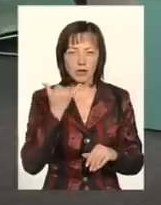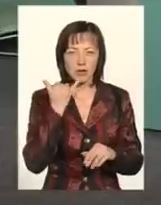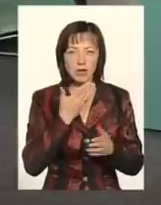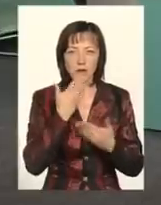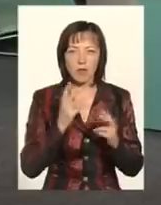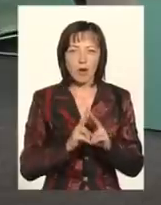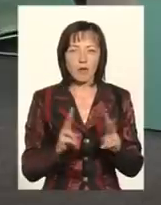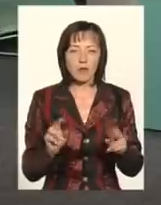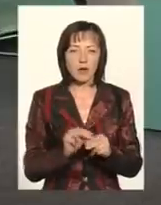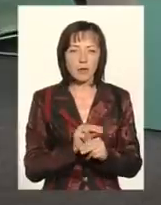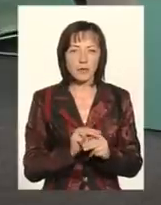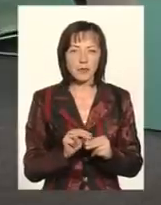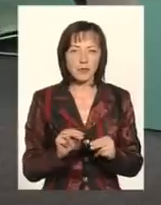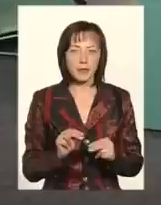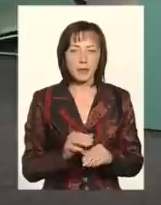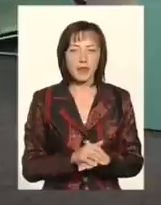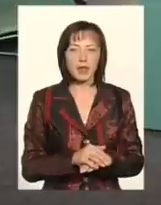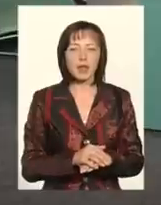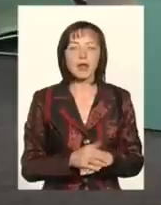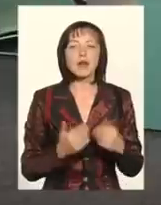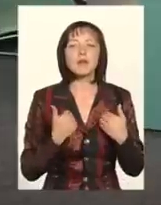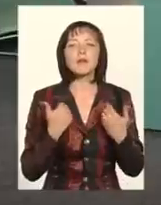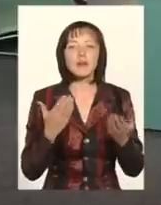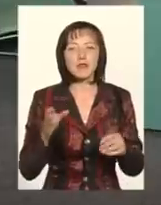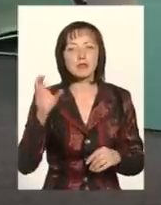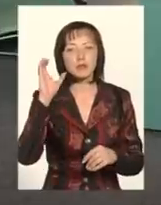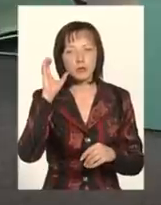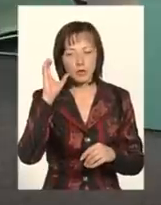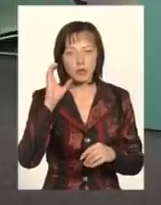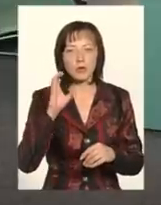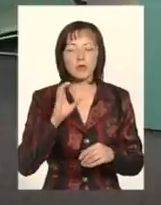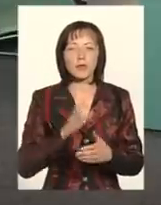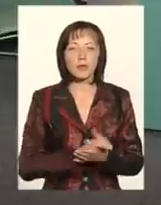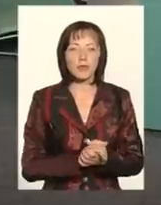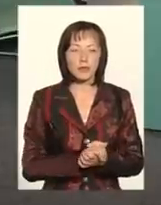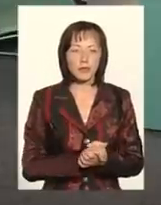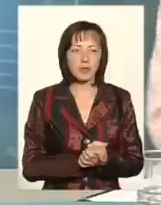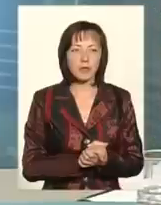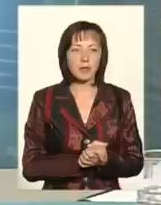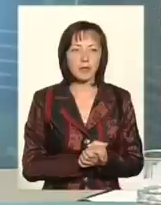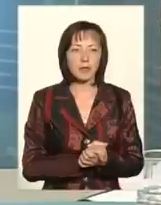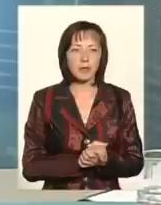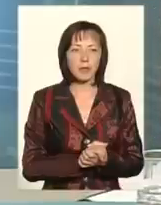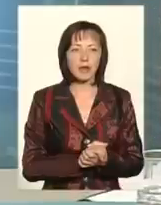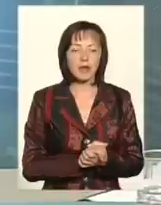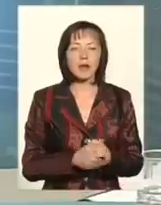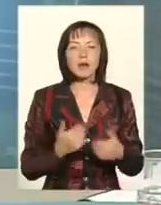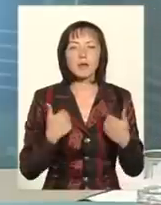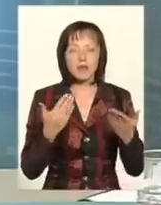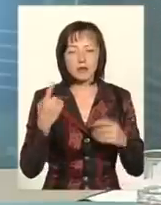кому робити ми вас почули будь ласка Ми вас